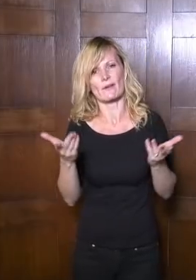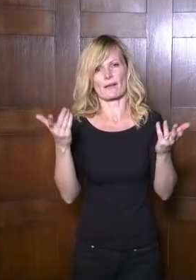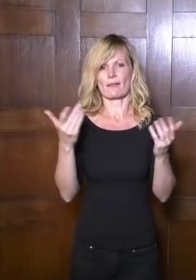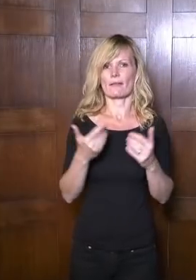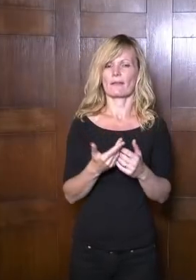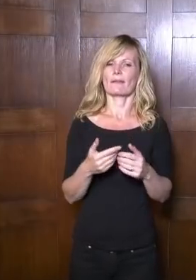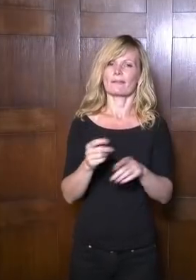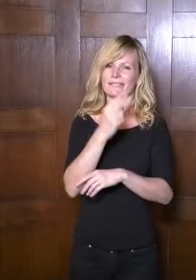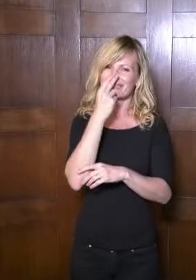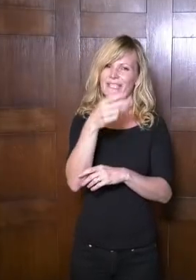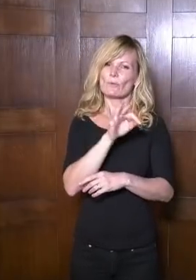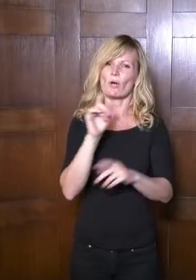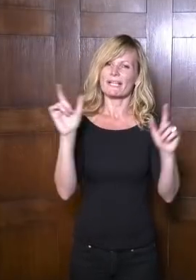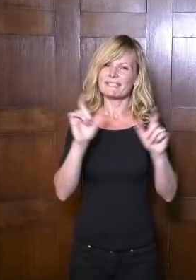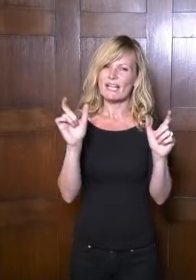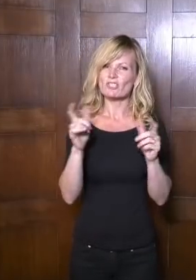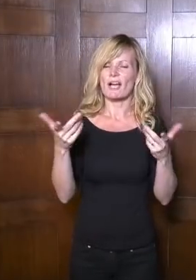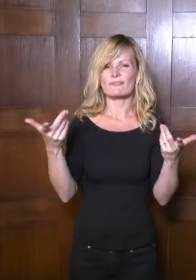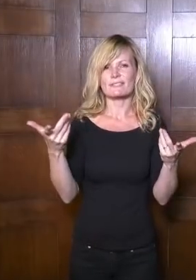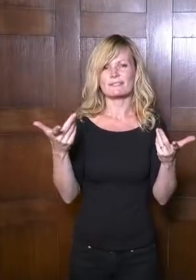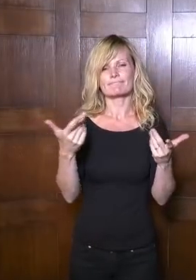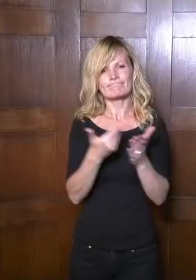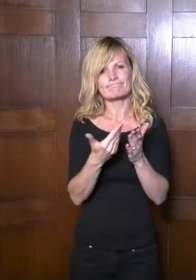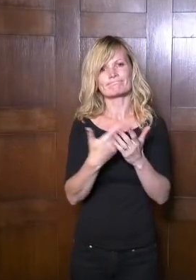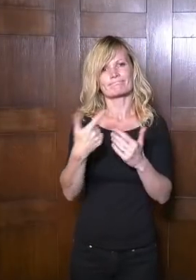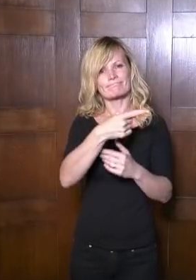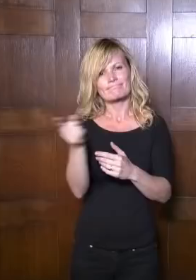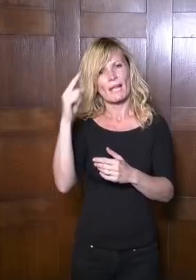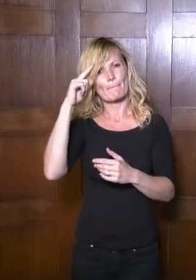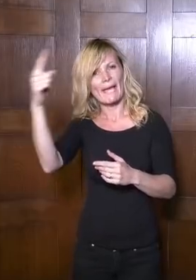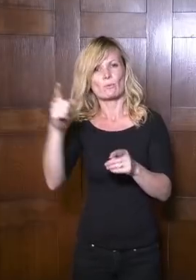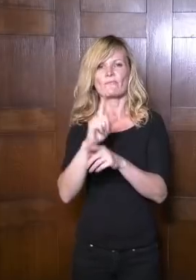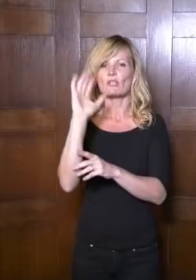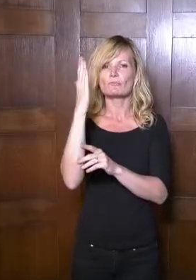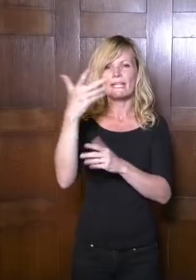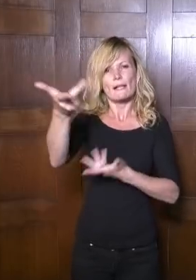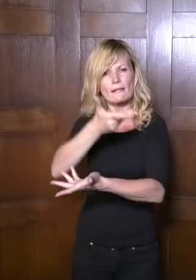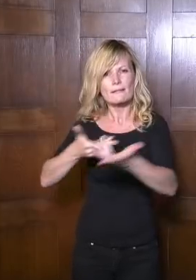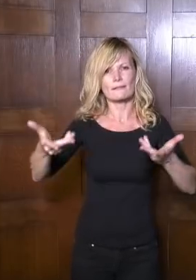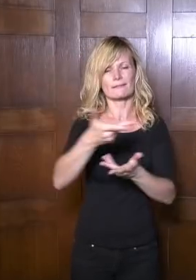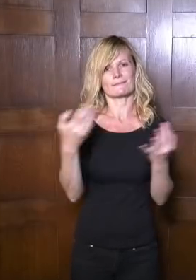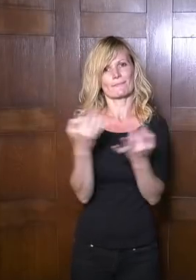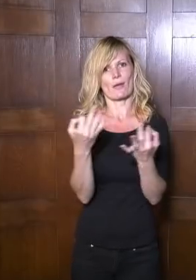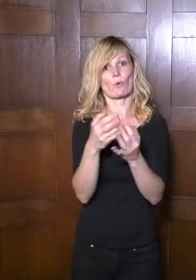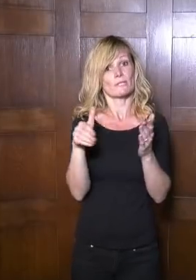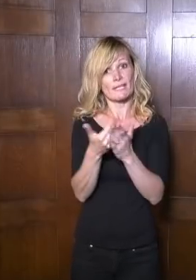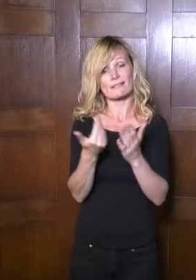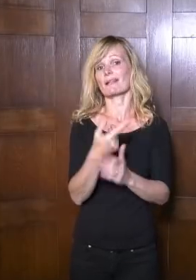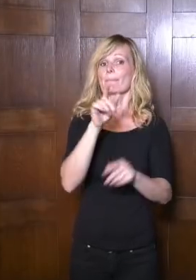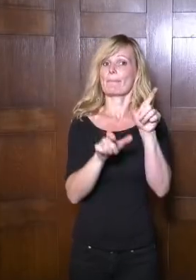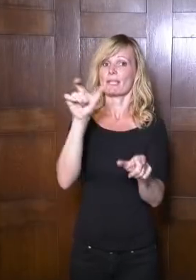Gesellschaft zu hören. Und deswegen haben wir Menschen eingeladen, die aus den verschiedensten Bereichen